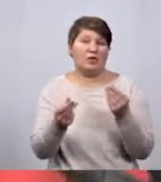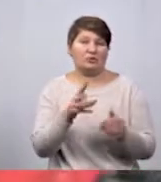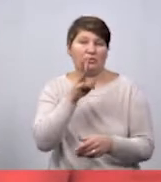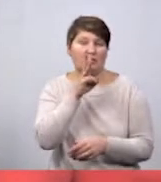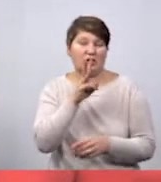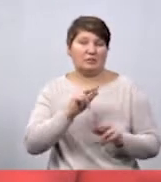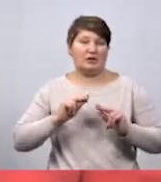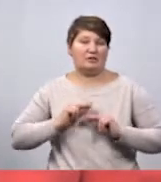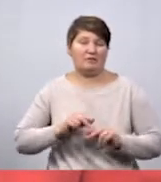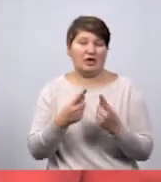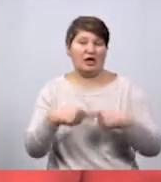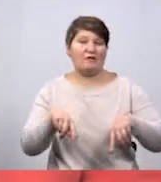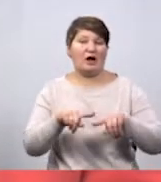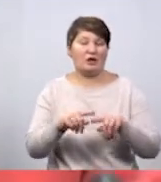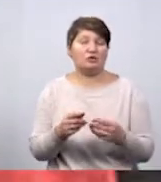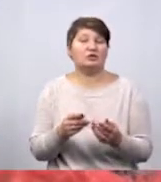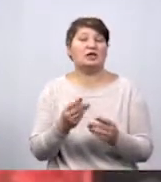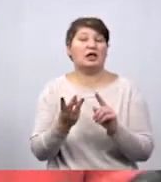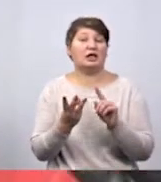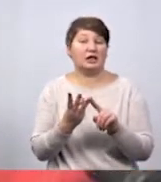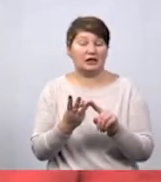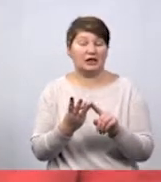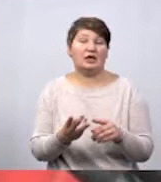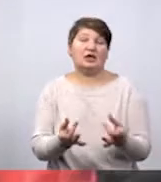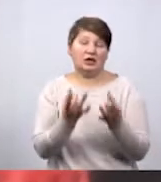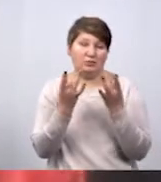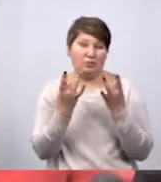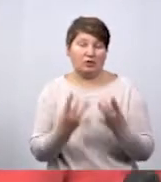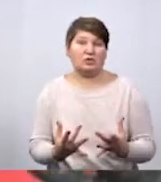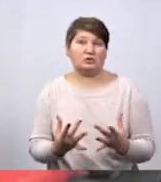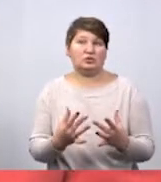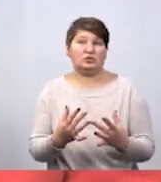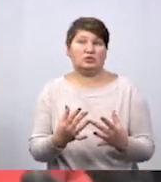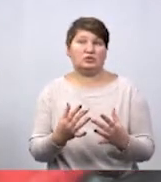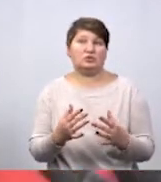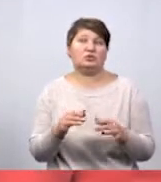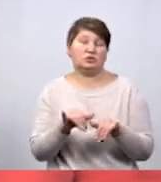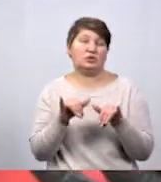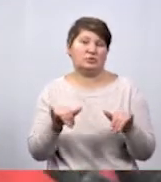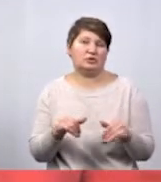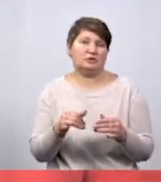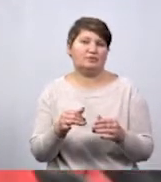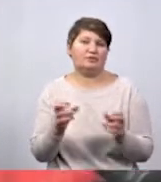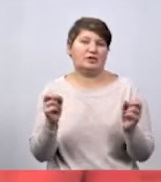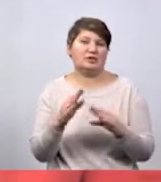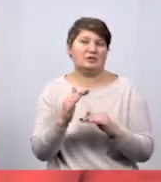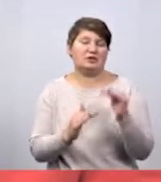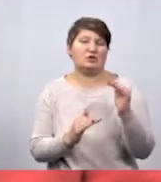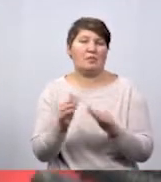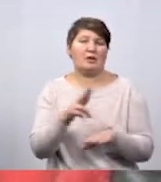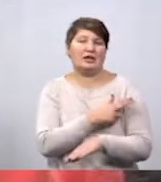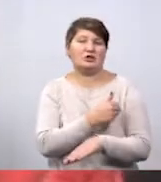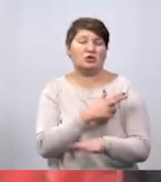працівників галузі. Три. От і просто збільшення фінансування спеціалізованої медичної